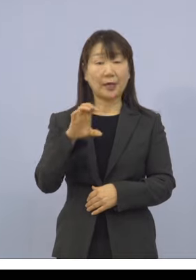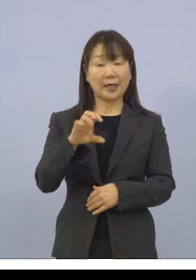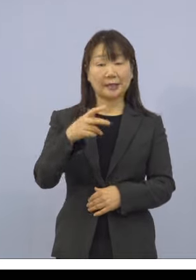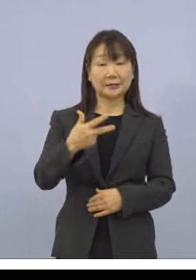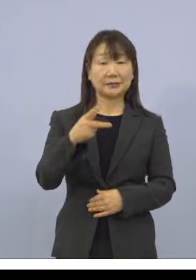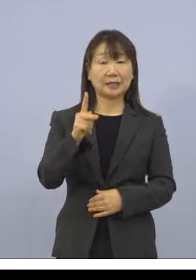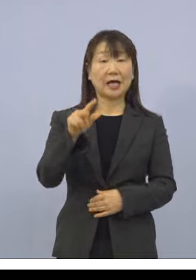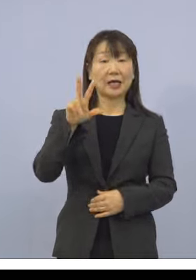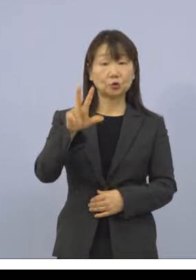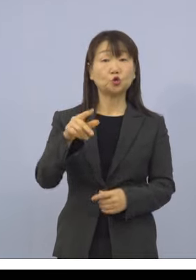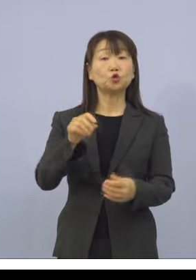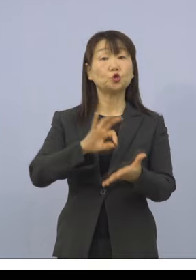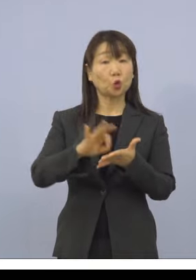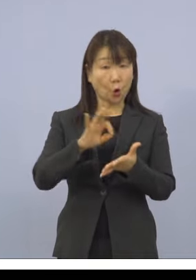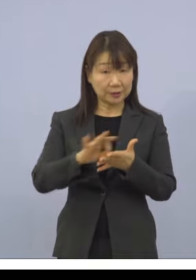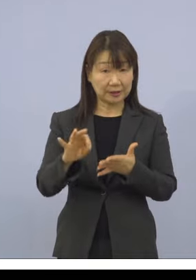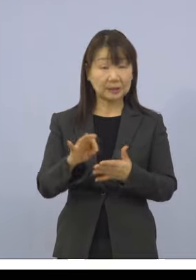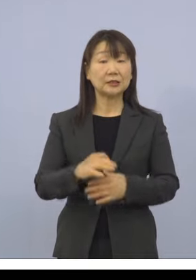というですね、